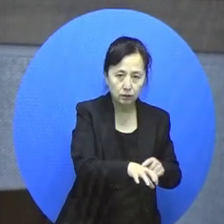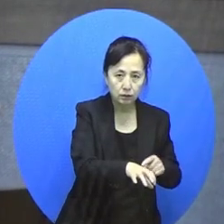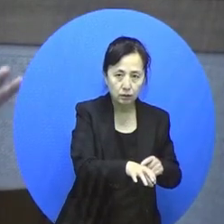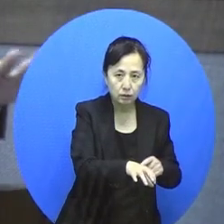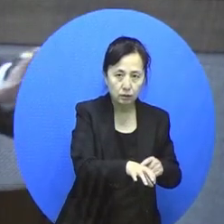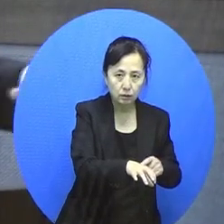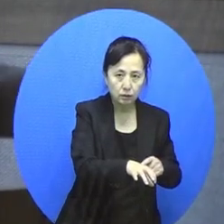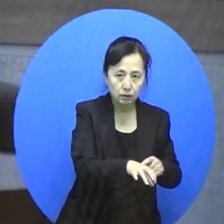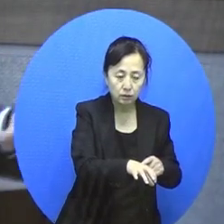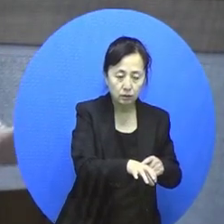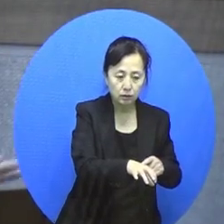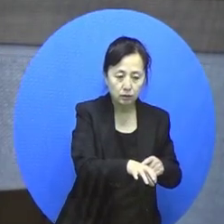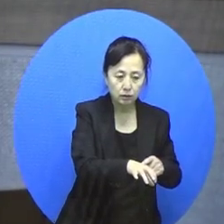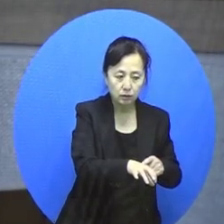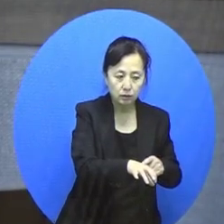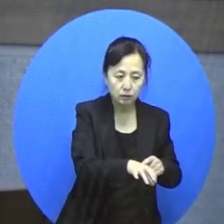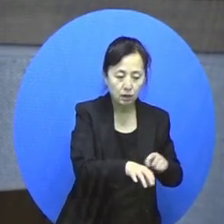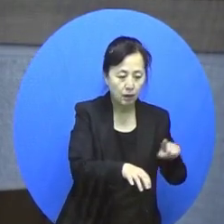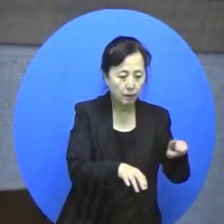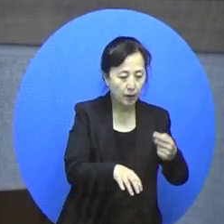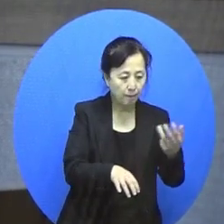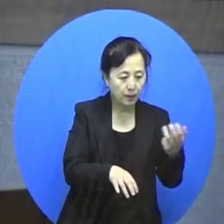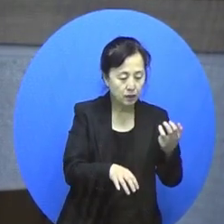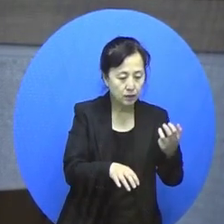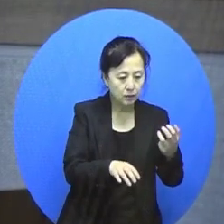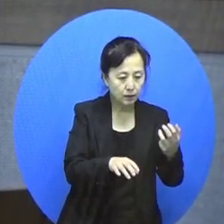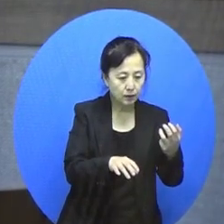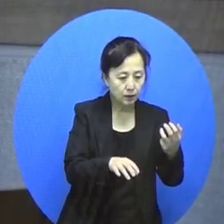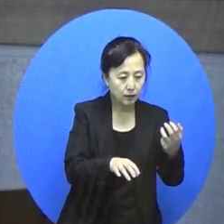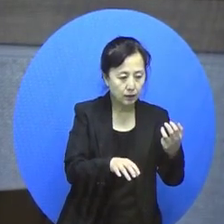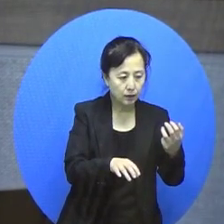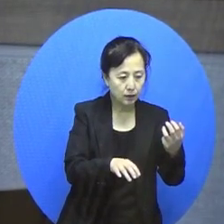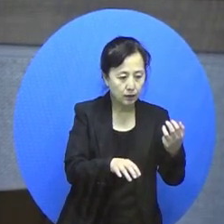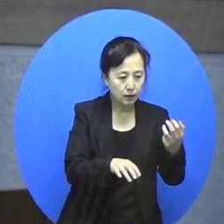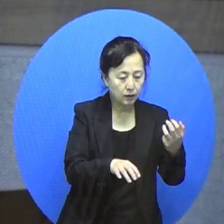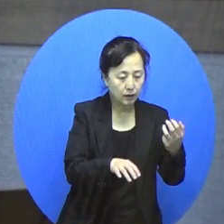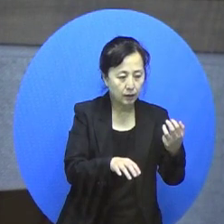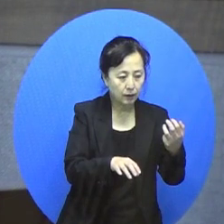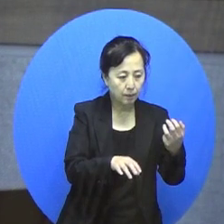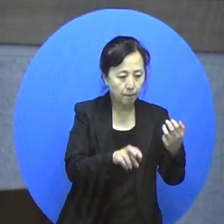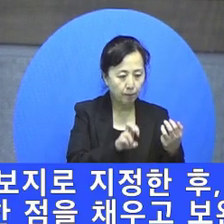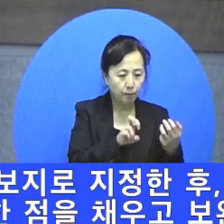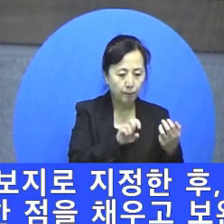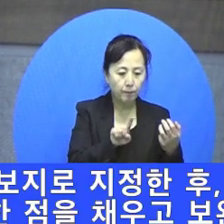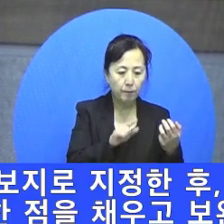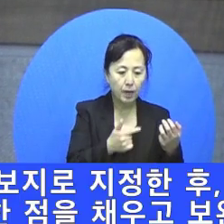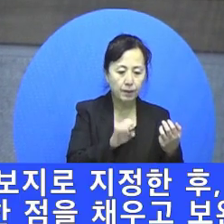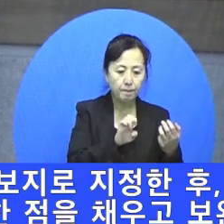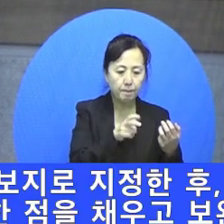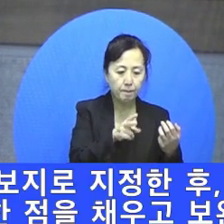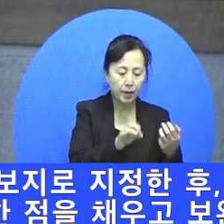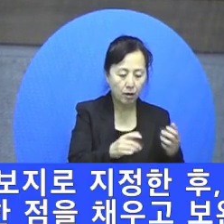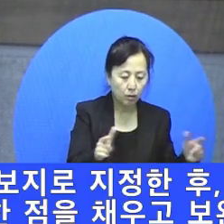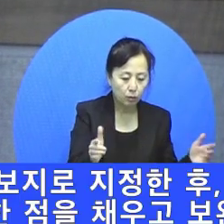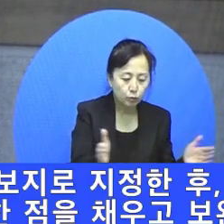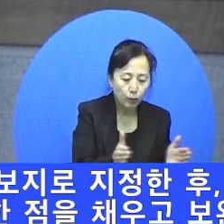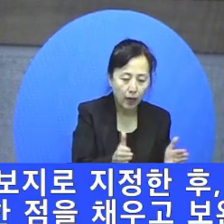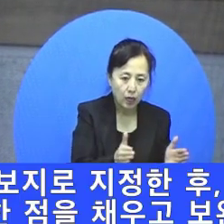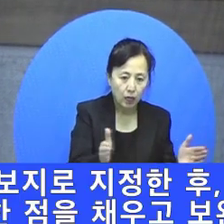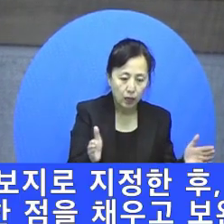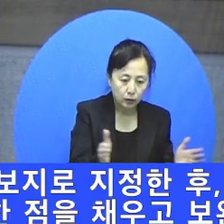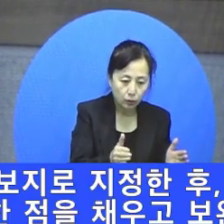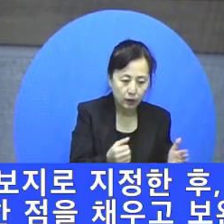평을 아예 주변 지역을 다 공항으로 만듭니다. 그 소음 문제도 지금의 수원시가 겪고